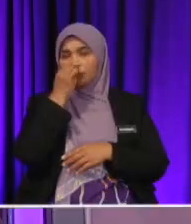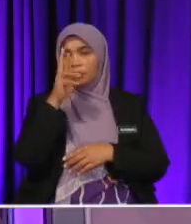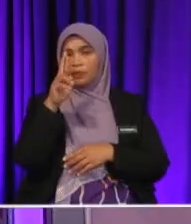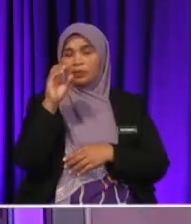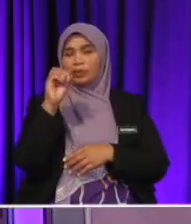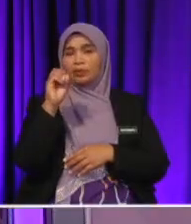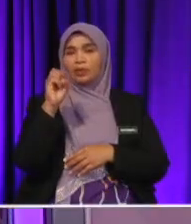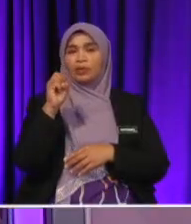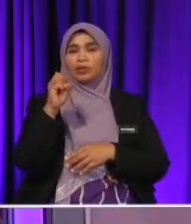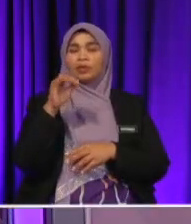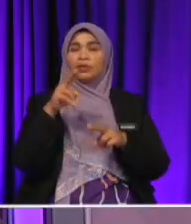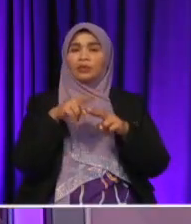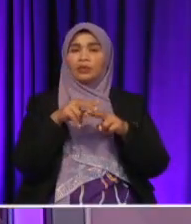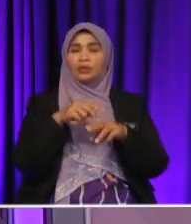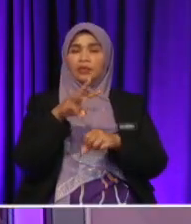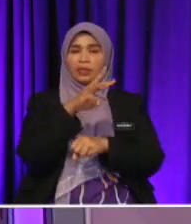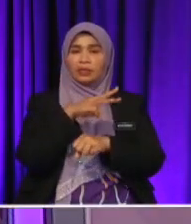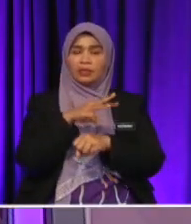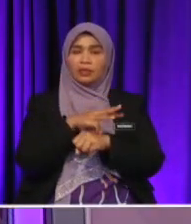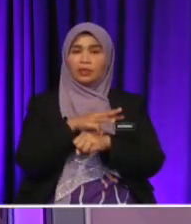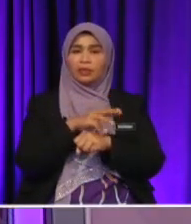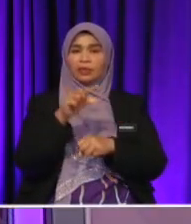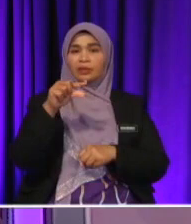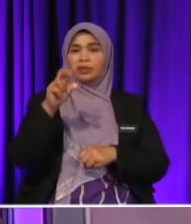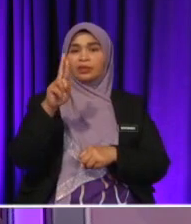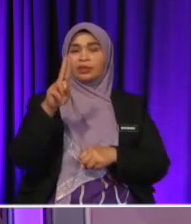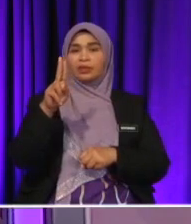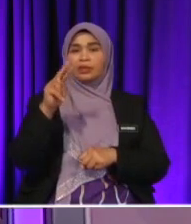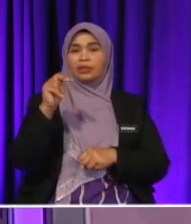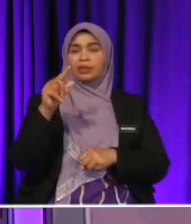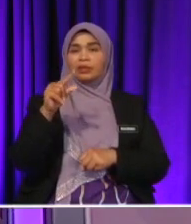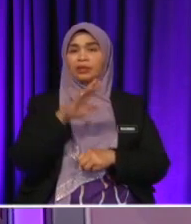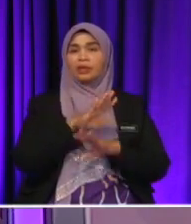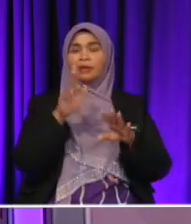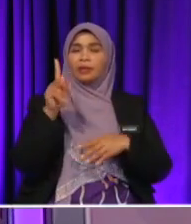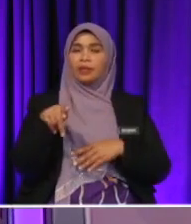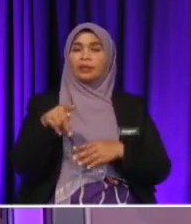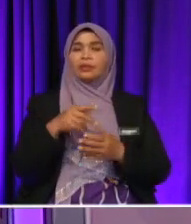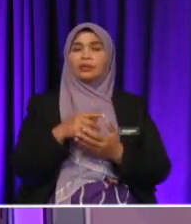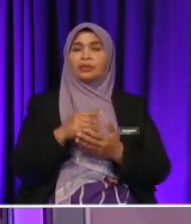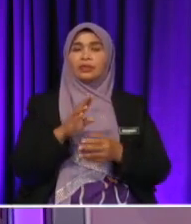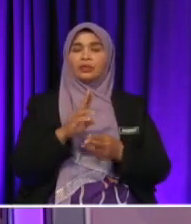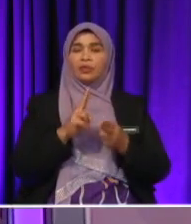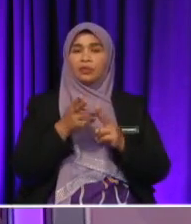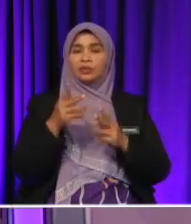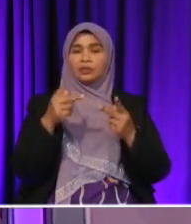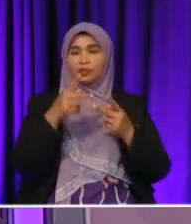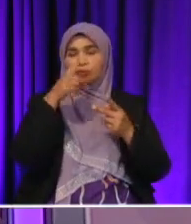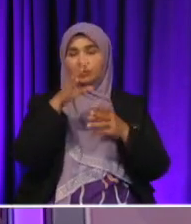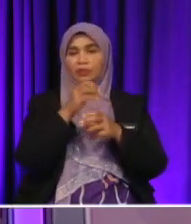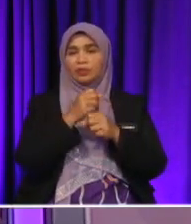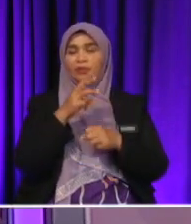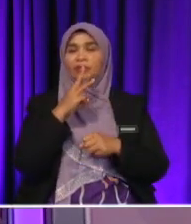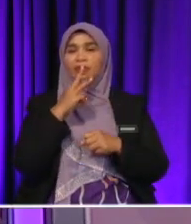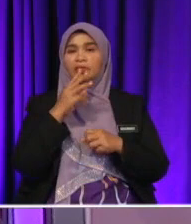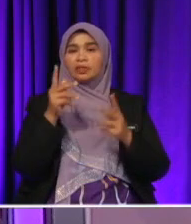yang duduk di kawasan mungkin bukan di kawasan gurun Jadi sebenarnya tidak perlu poin dia mengubah sesuai untuk mendapatkan air seperti